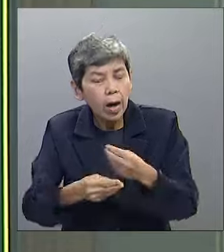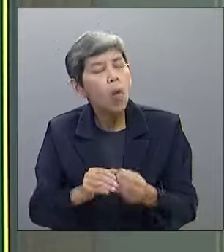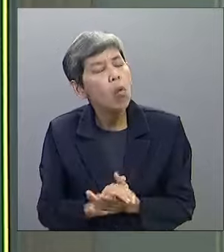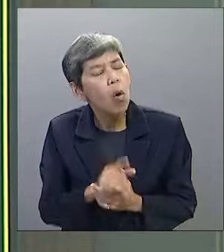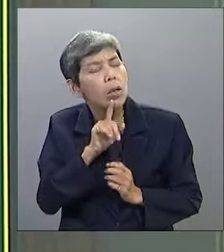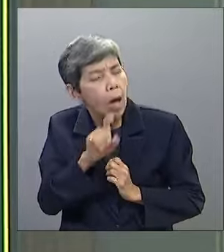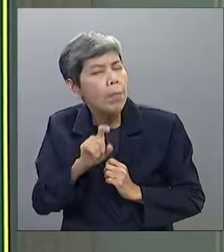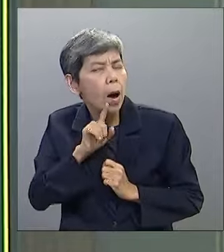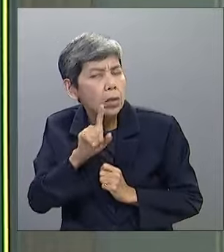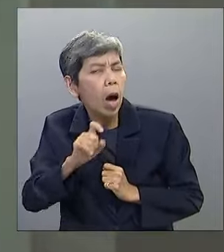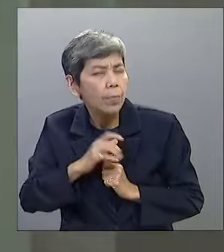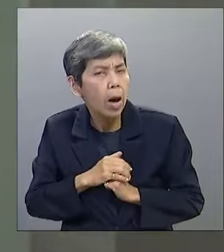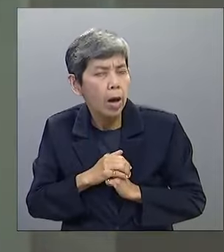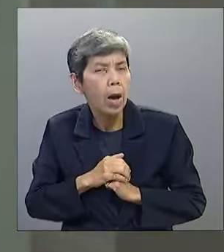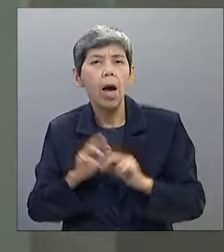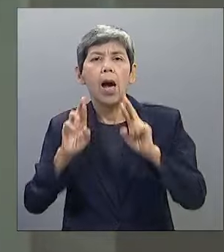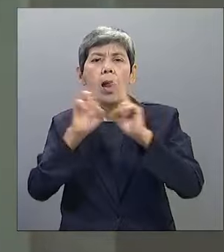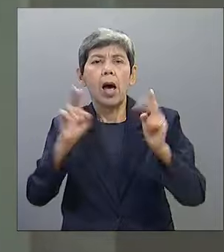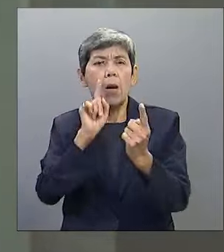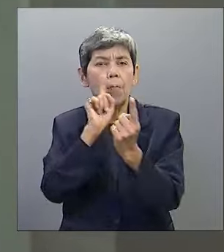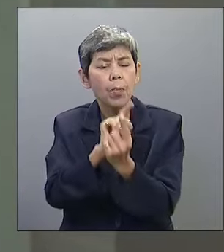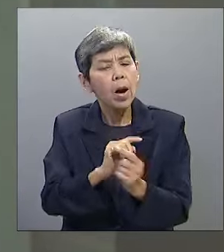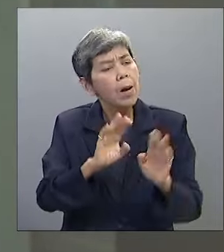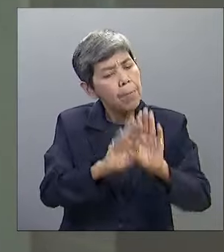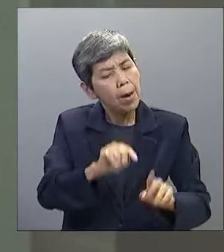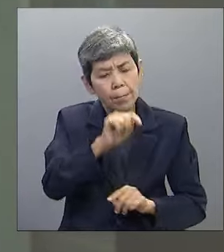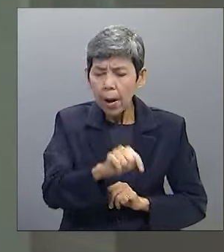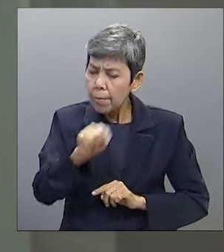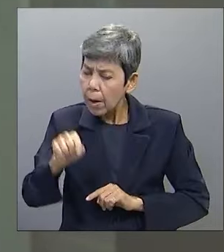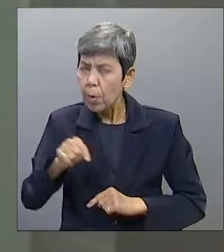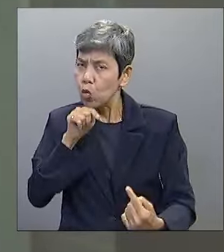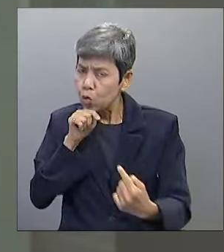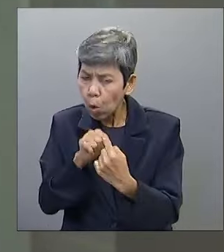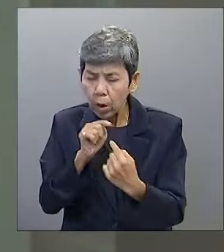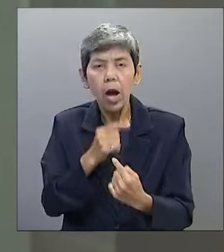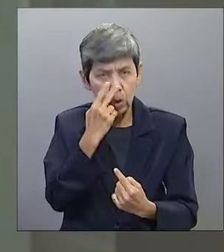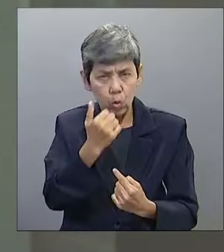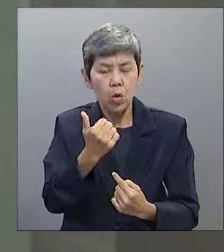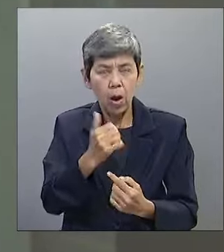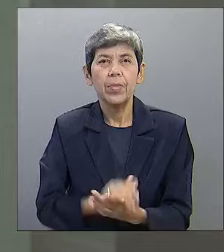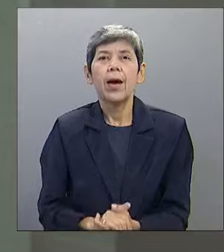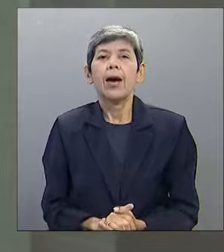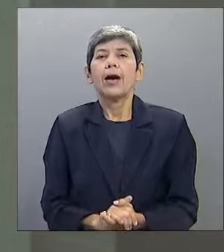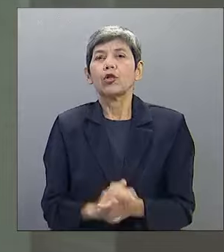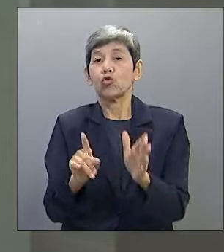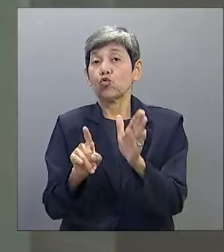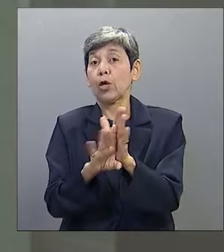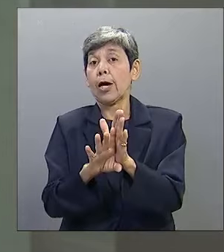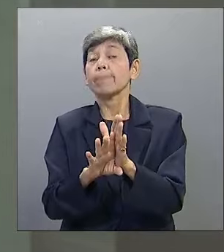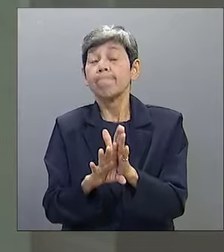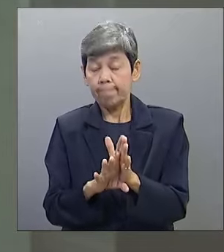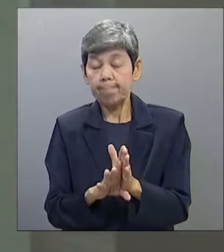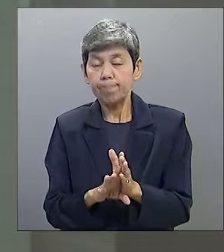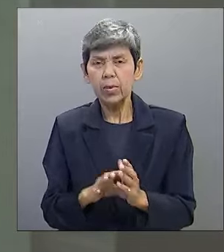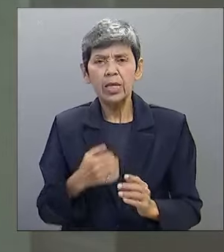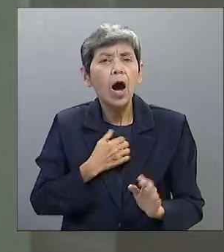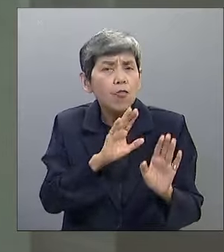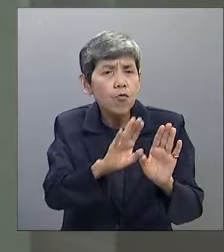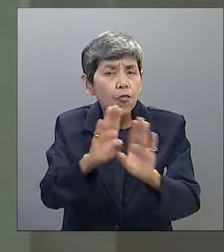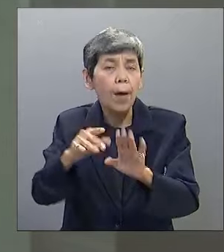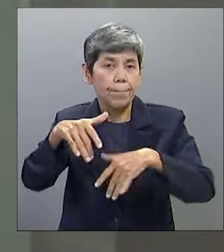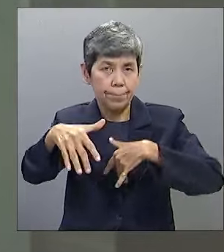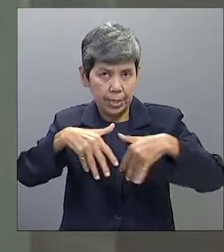ครับ ใช่ไปหาที่หน้าร้านเลยอยากได้แบบไหนดูแล้วเหมาะแบบไหน ใช่ครับ นะคะสุดท้ายนี้ค่ะคุณหมอคะอยากให้ฝากถึงประ